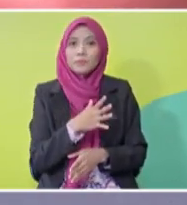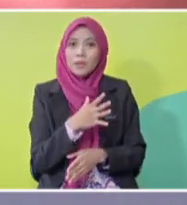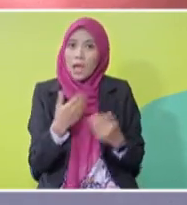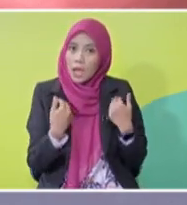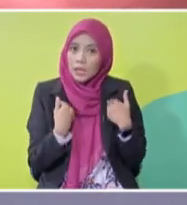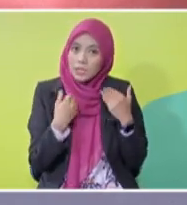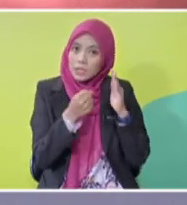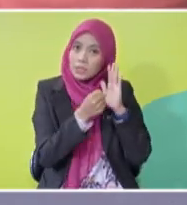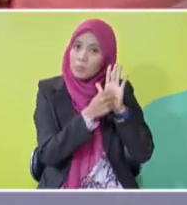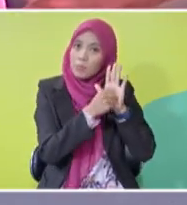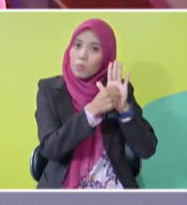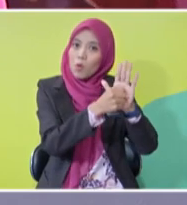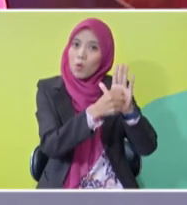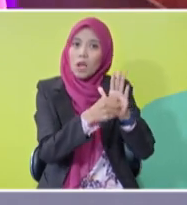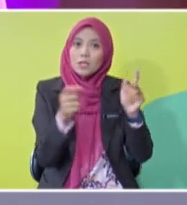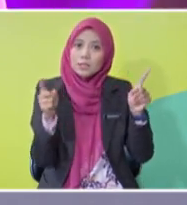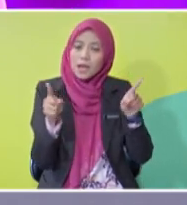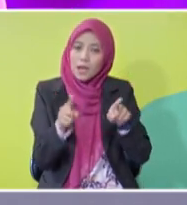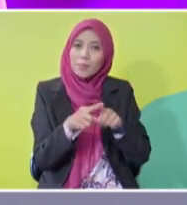sama dengan